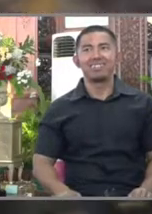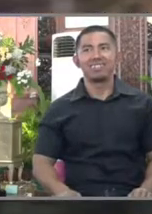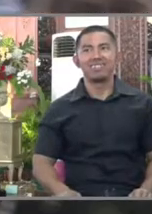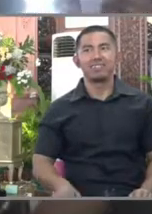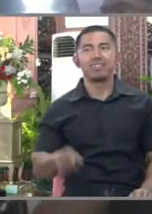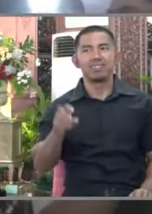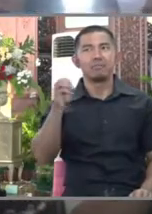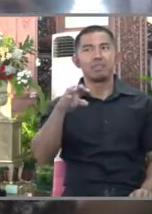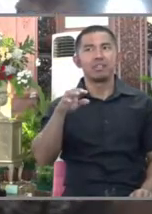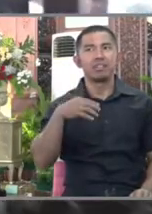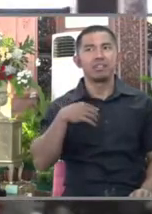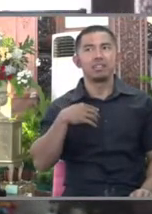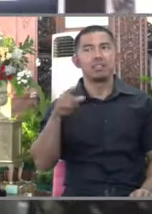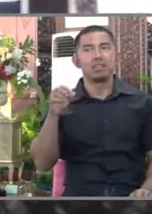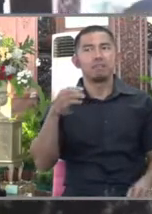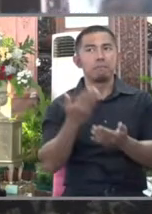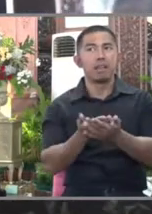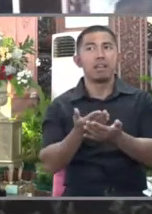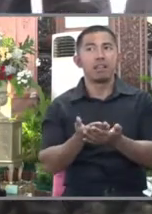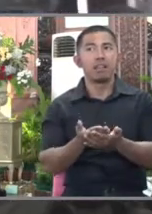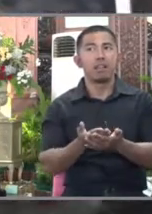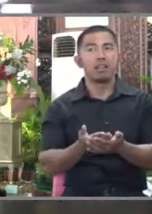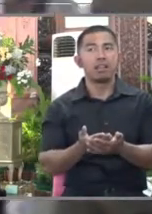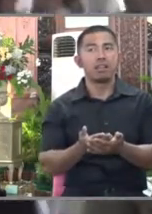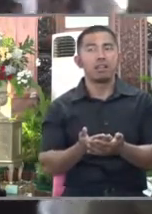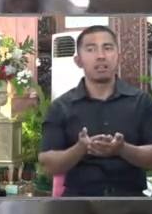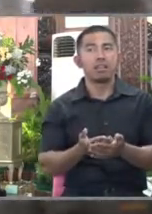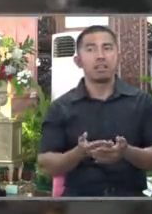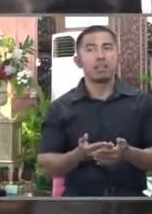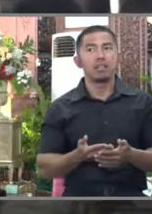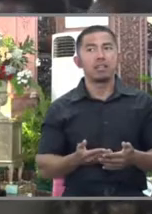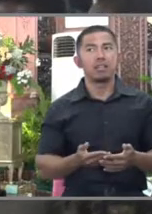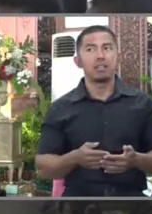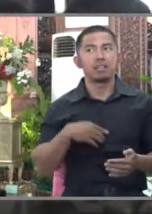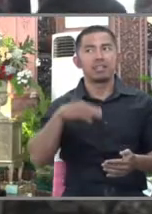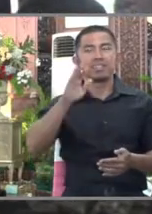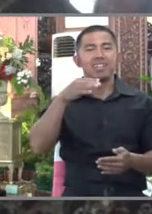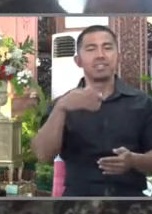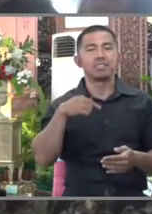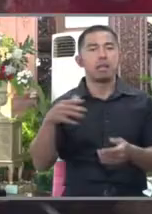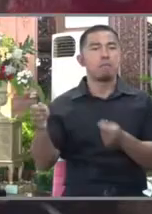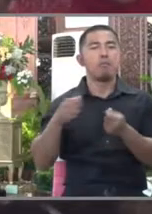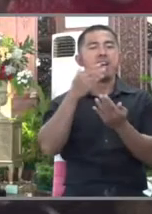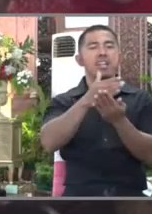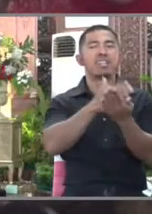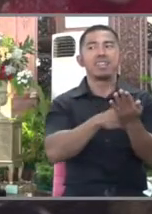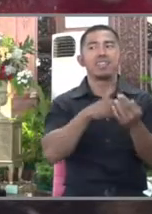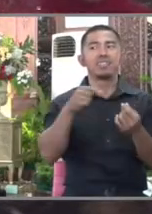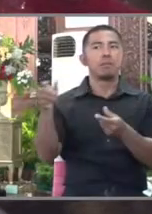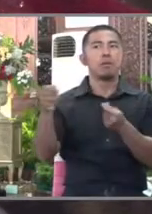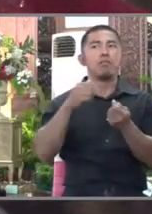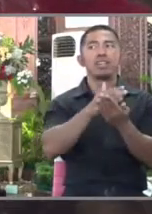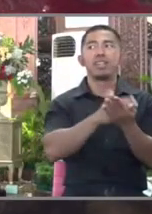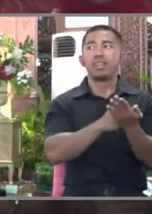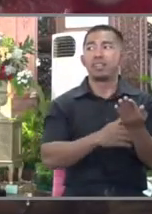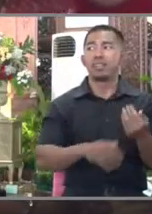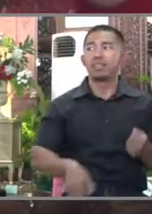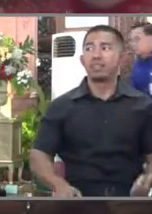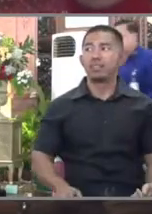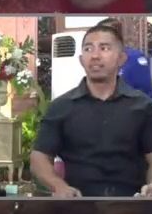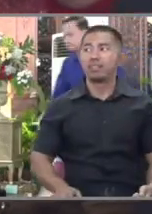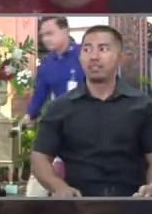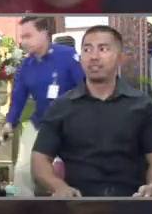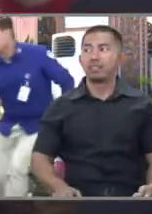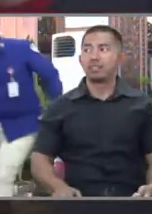Mohon ini izin Pak, kami membawa data. Oke, sini. Jadi, ya, sini. Udah terwakili tadi ya. Tadi